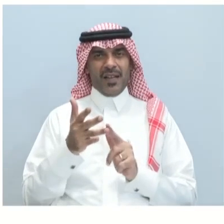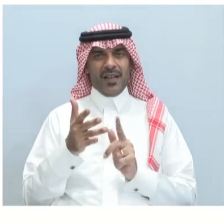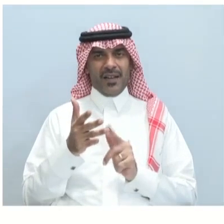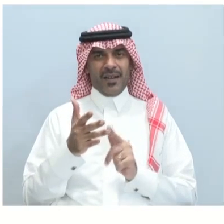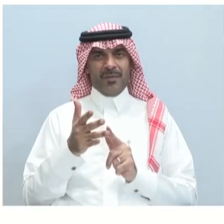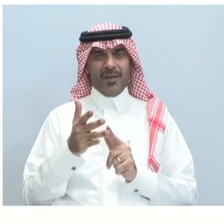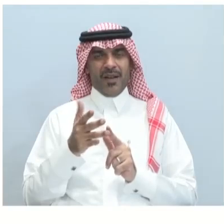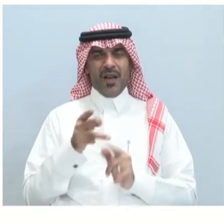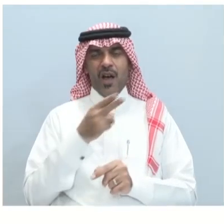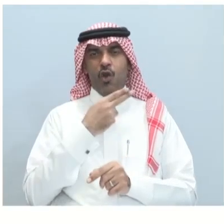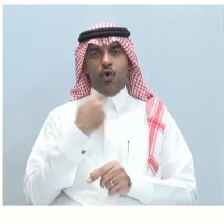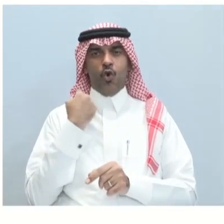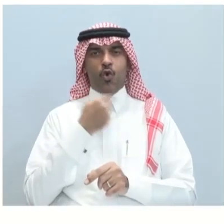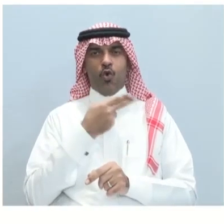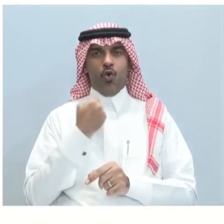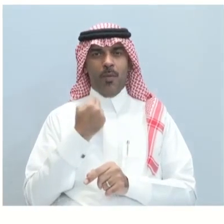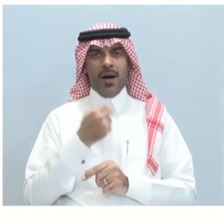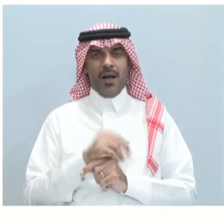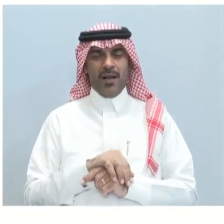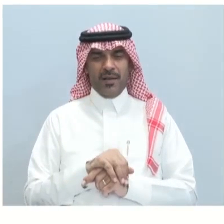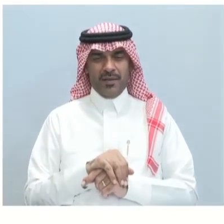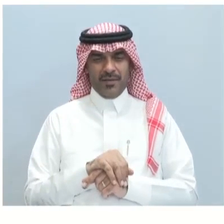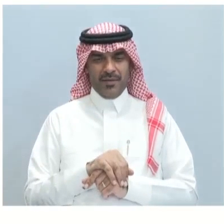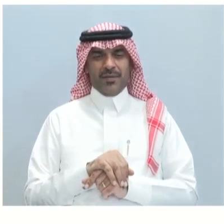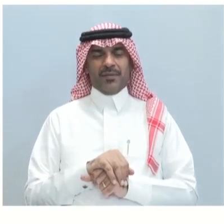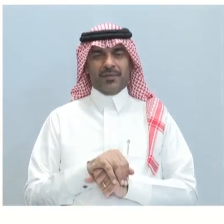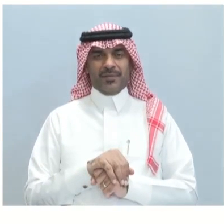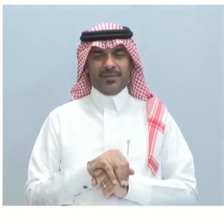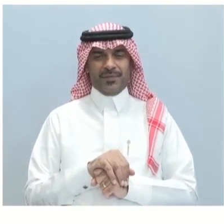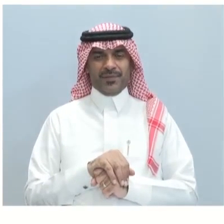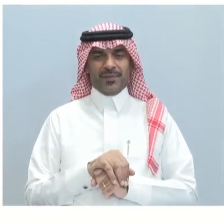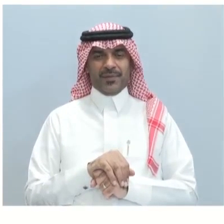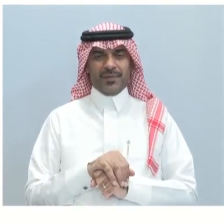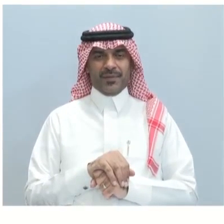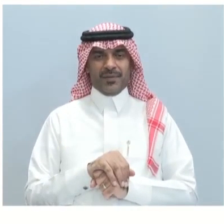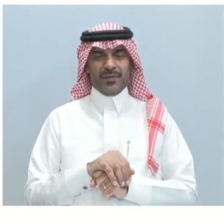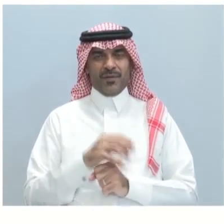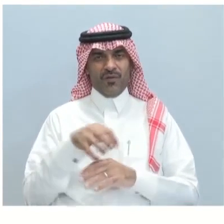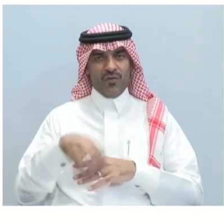يليه الحكومه واول مواطنه هو المختص بدراستها السياسي